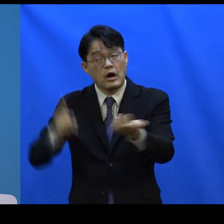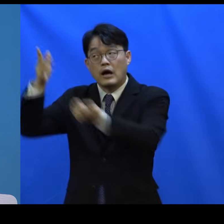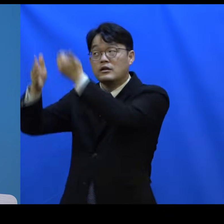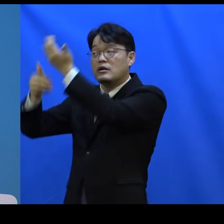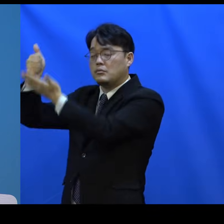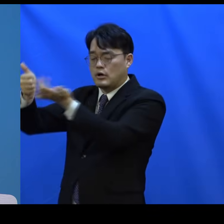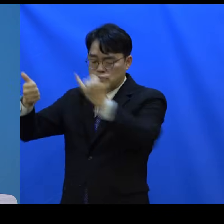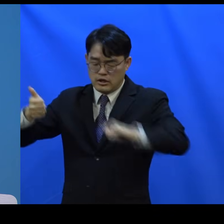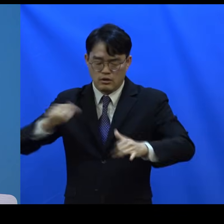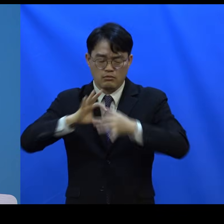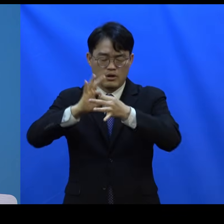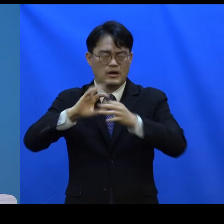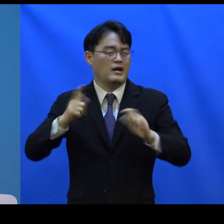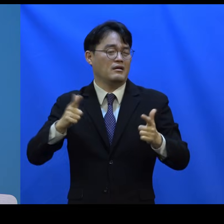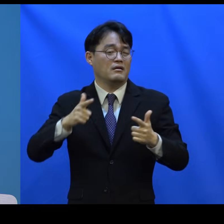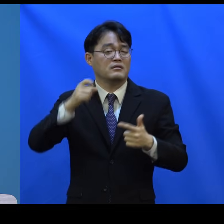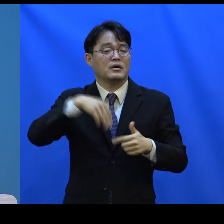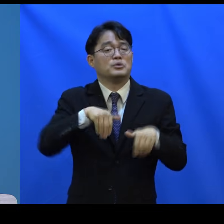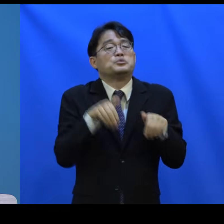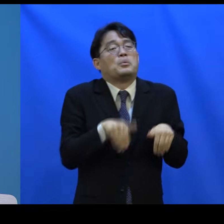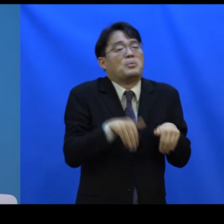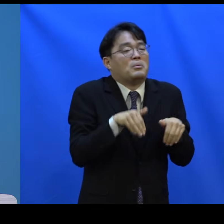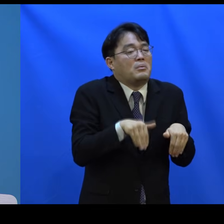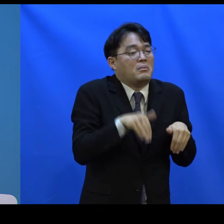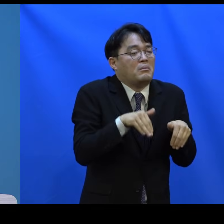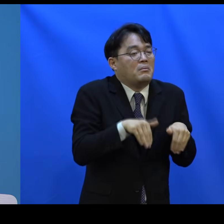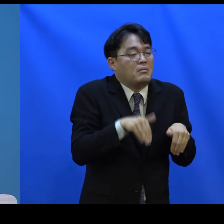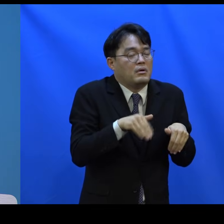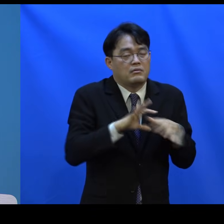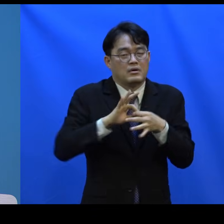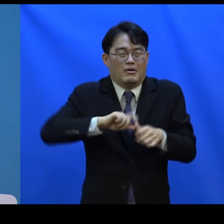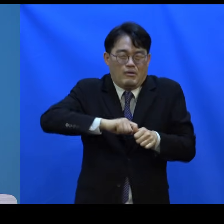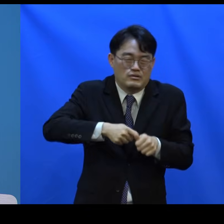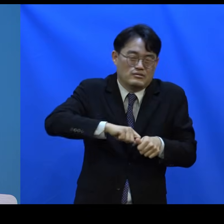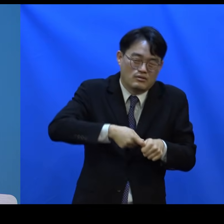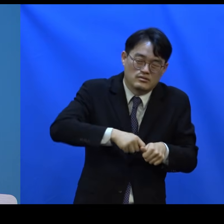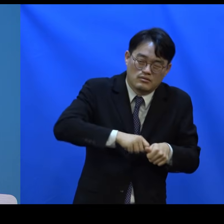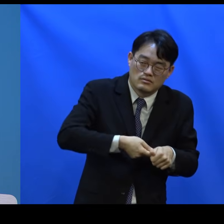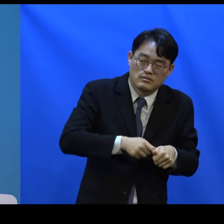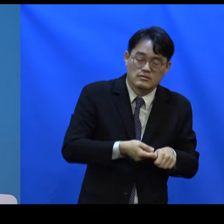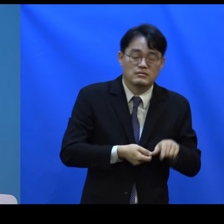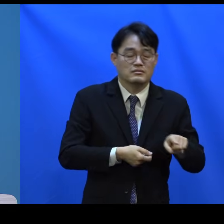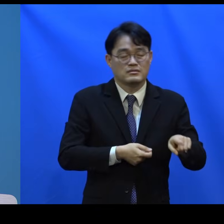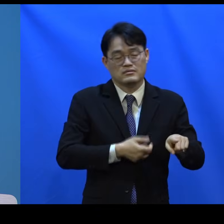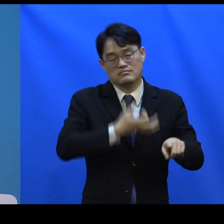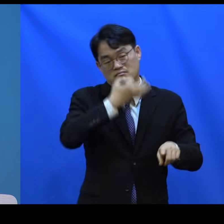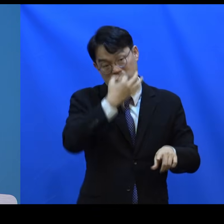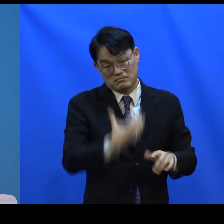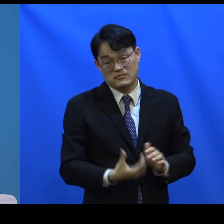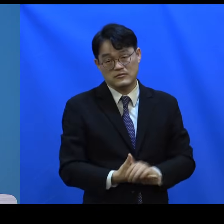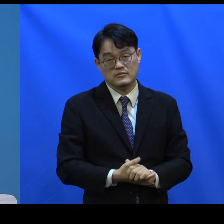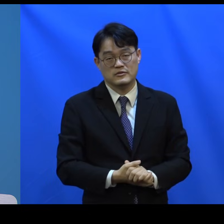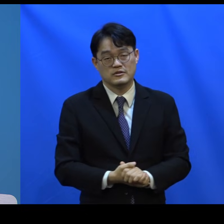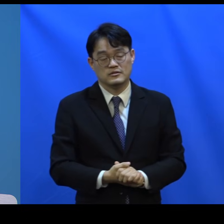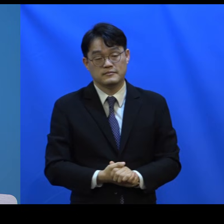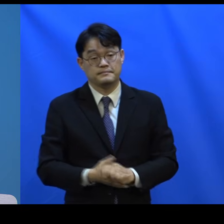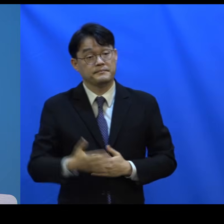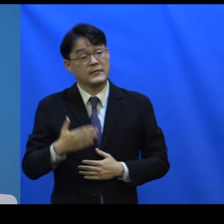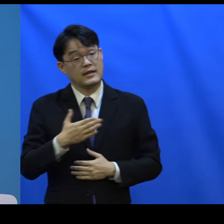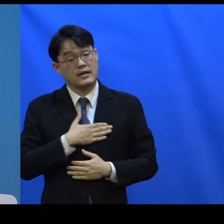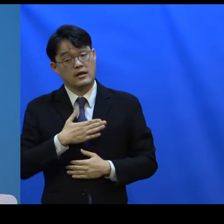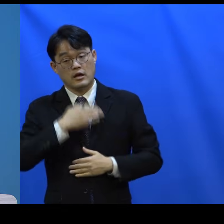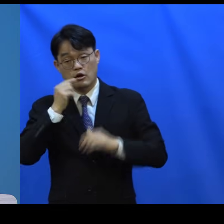윌링리스예요. 기꺼이, 즐거이, 자발적으로. 억지로 할 거 하나도 없어. 억지로 할 거 없어. 그 주일학교 제가 전도사할 때